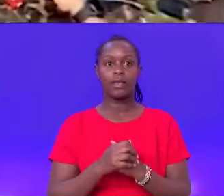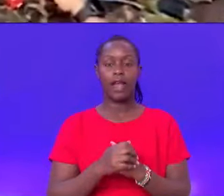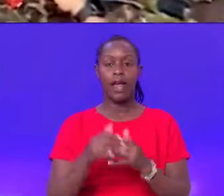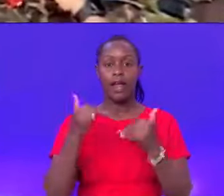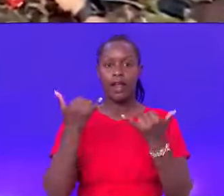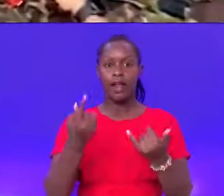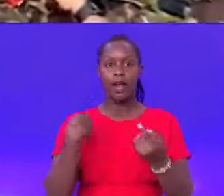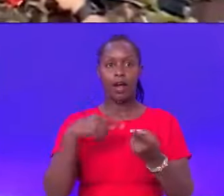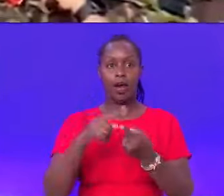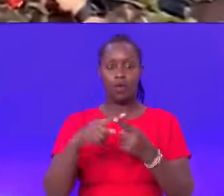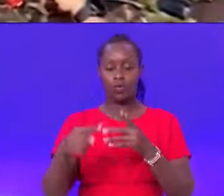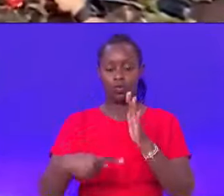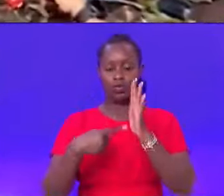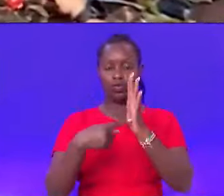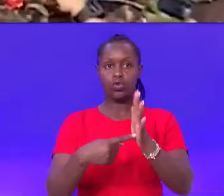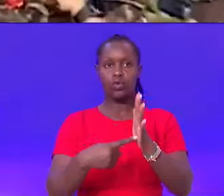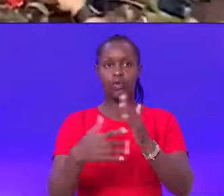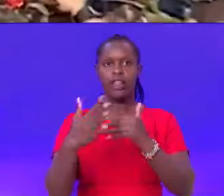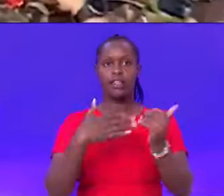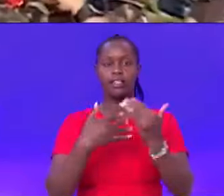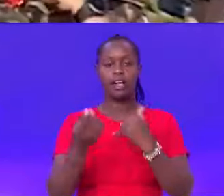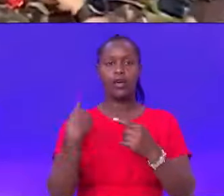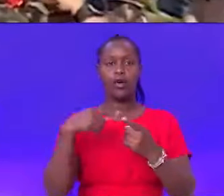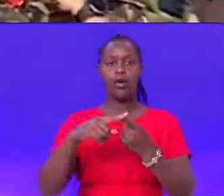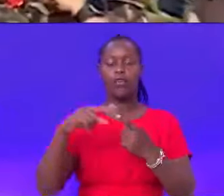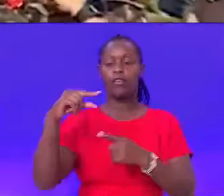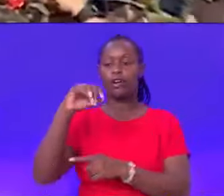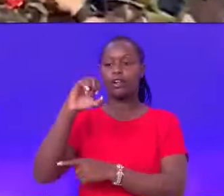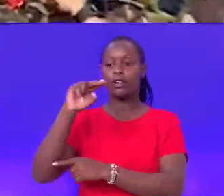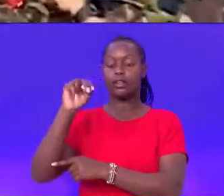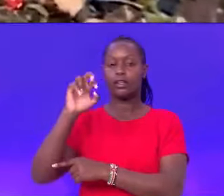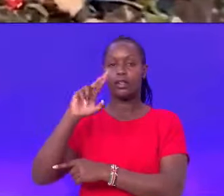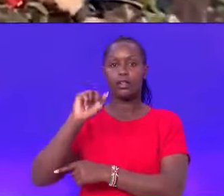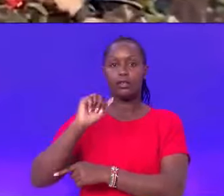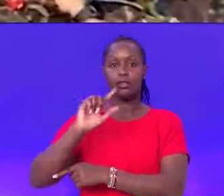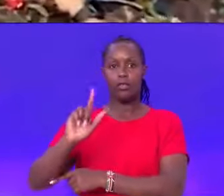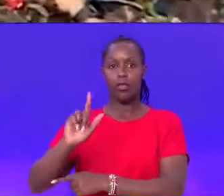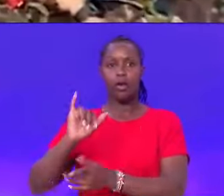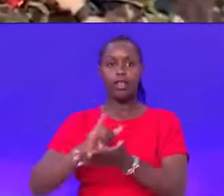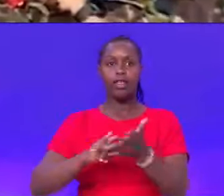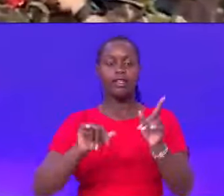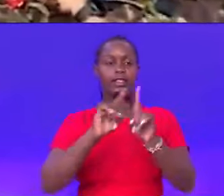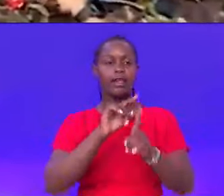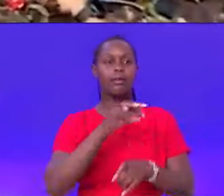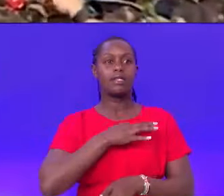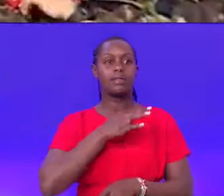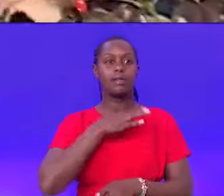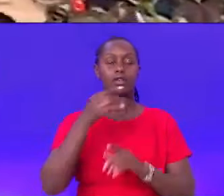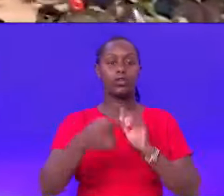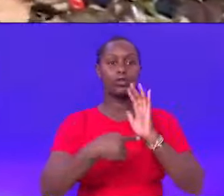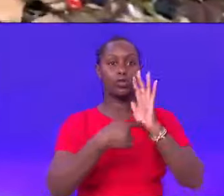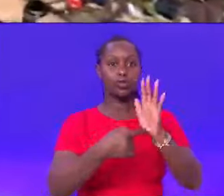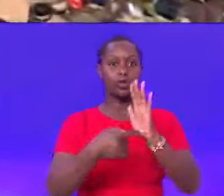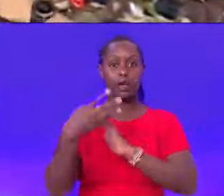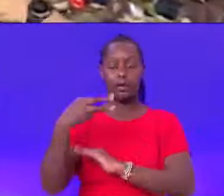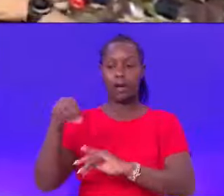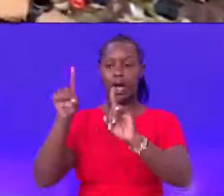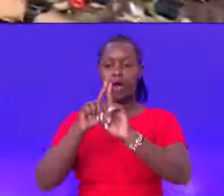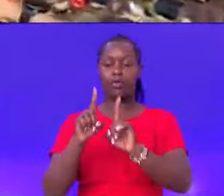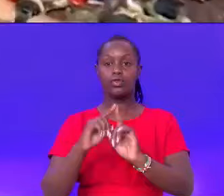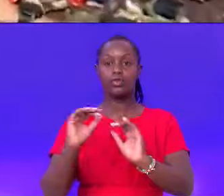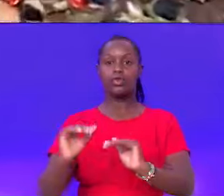a general. That spirit reflects the general and it transcends